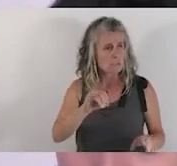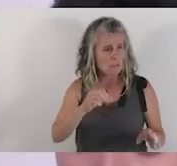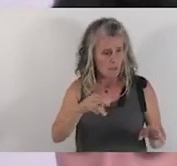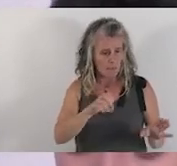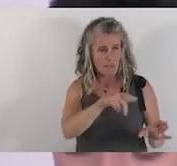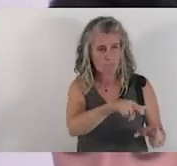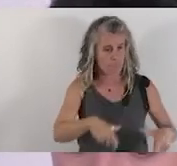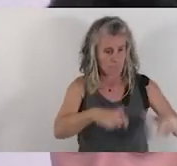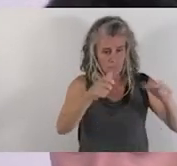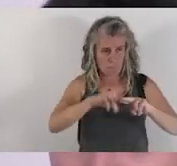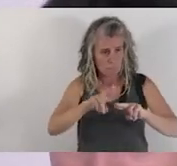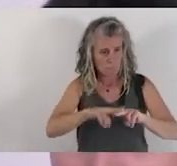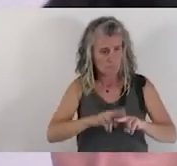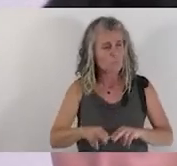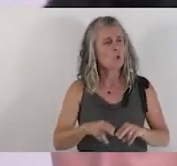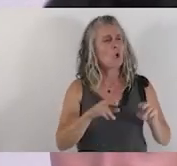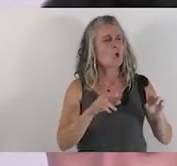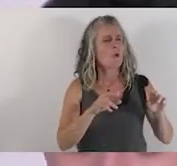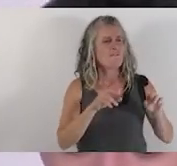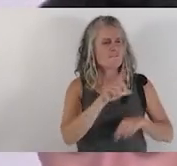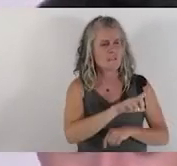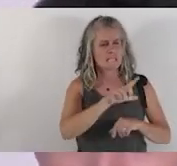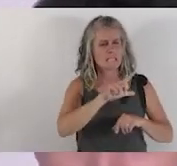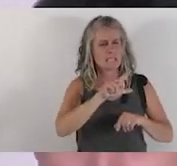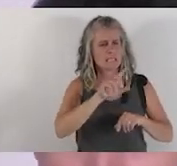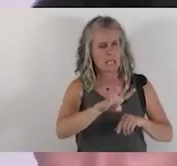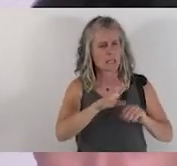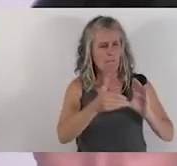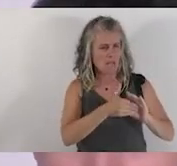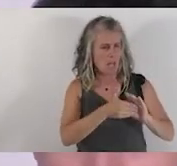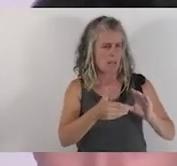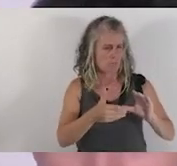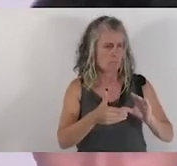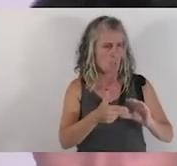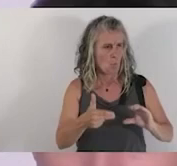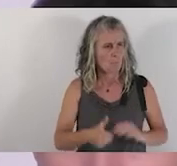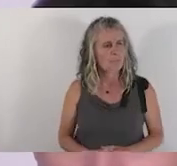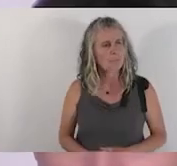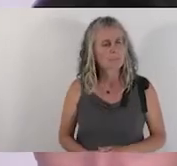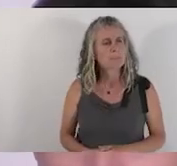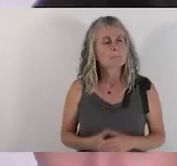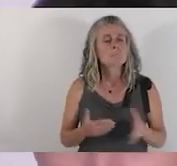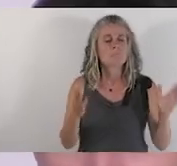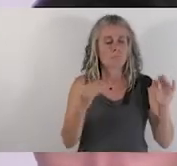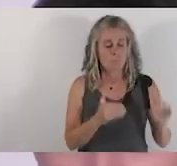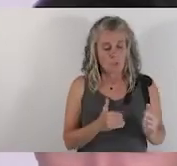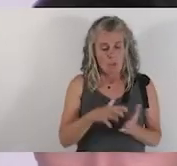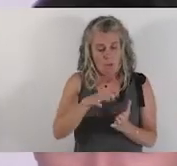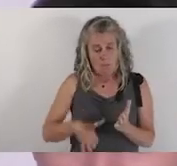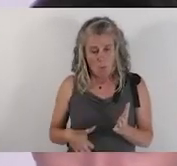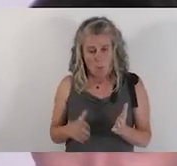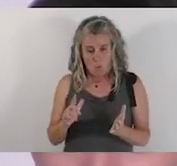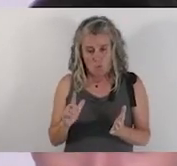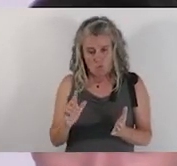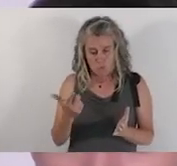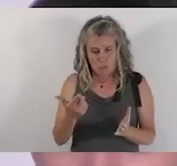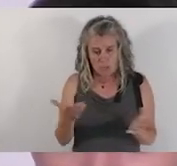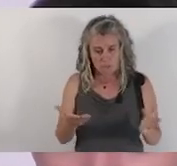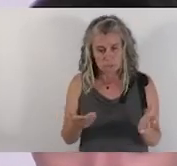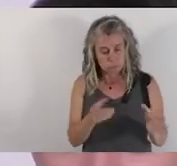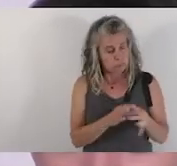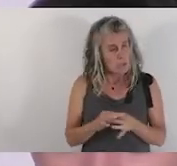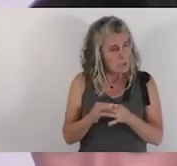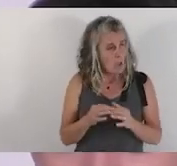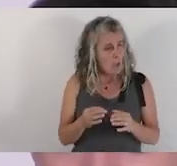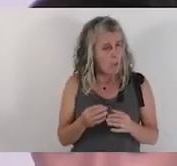pour 24 074 euros. Donc ça, c'est la première délib. Et la deuxième, c'est toujours dans le cadre de la politique de la ville,